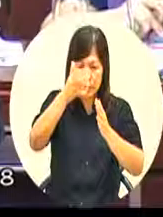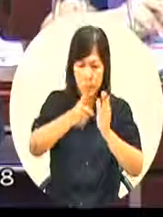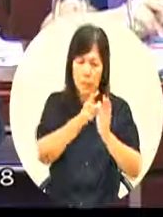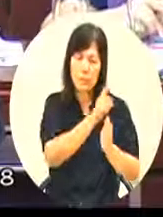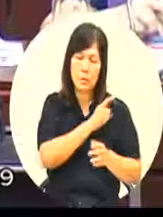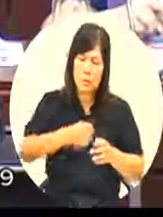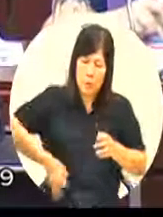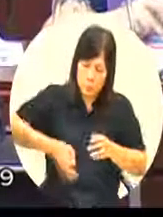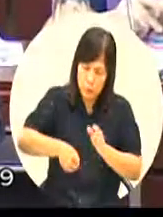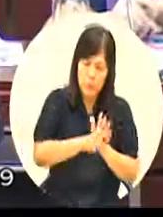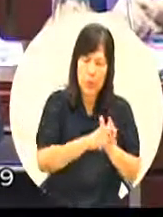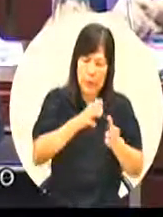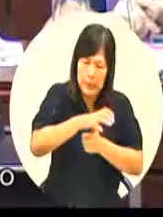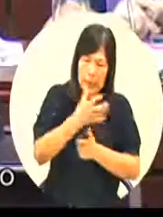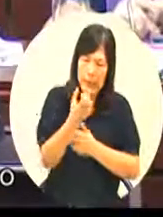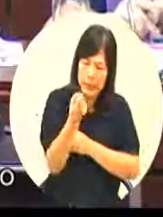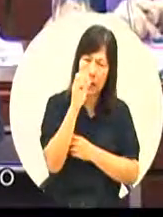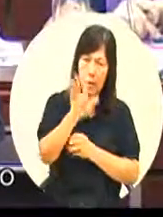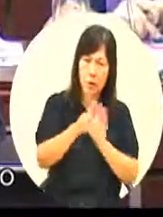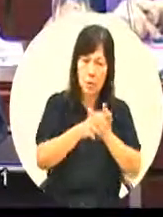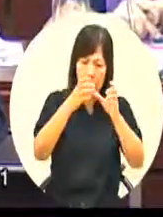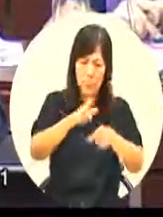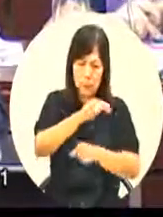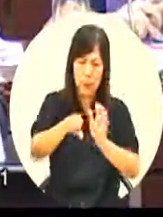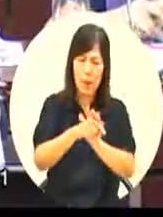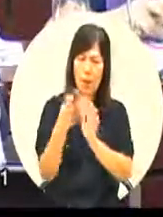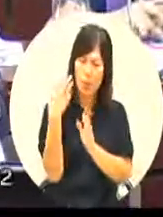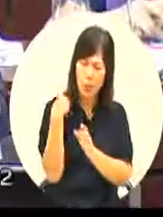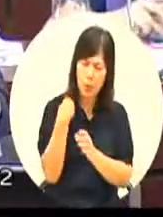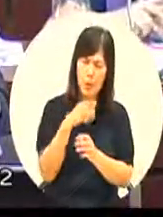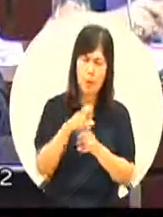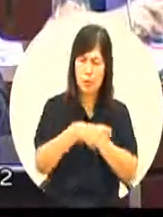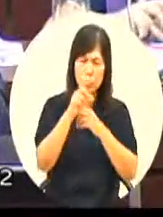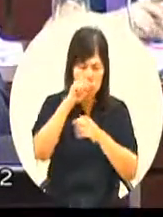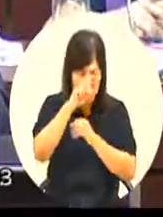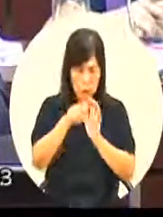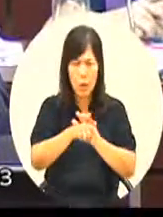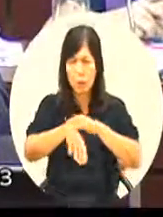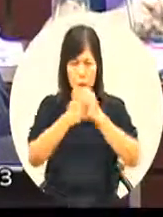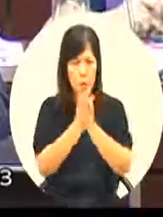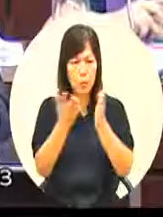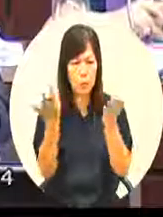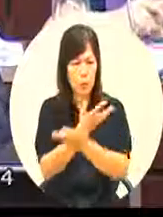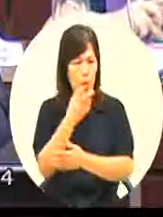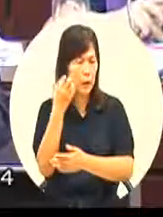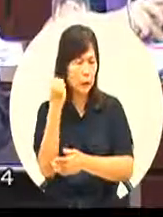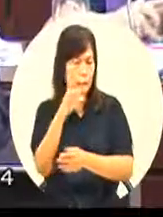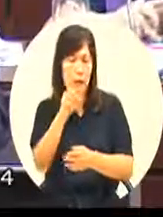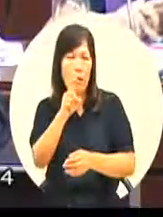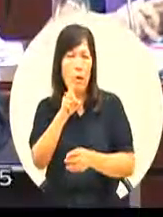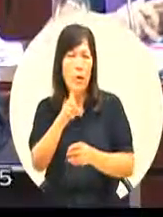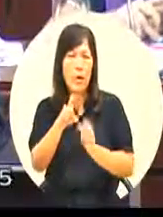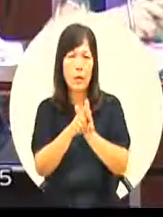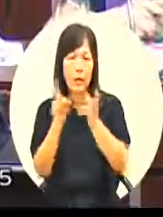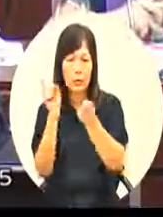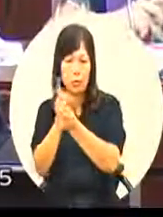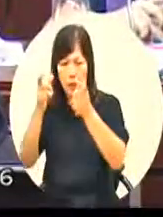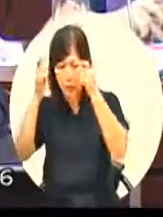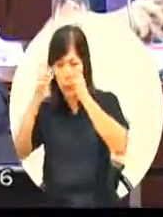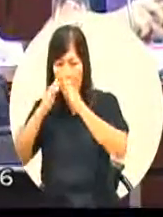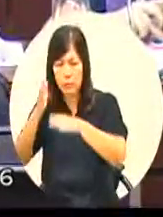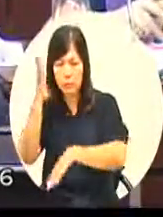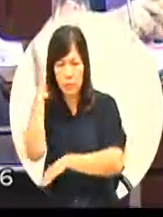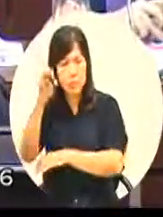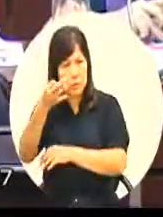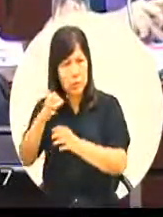费的压力，那很多设备老旧也没有办法一次到位更新哦，这跟我们高雄市的财政其实是有些关